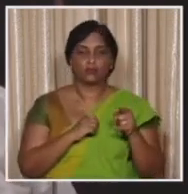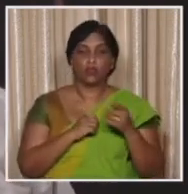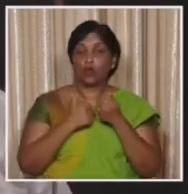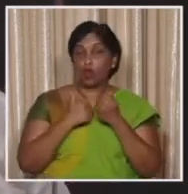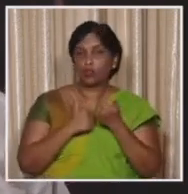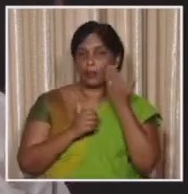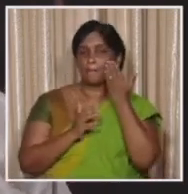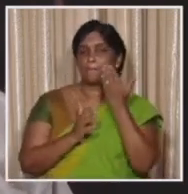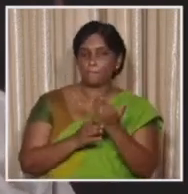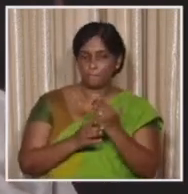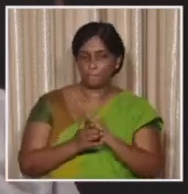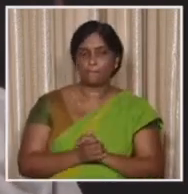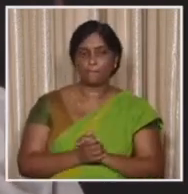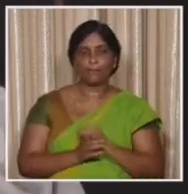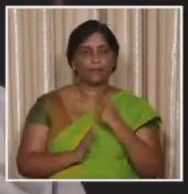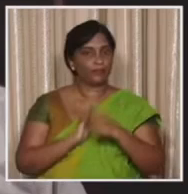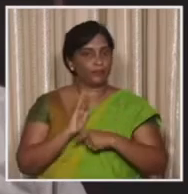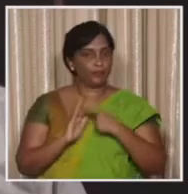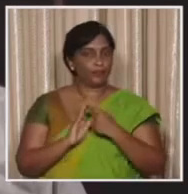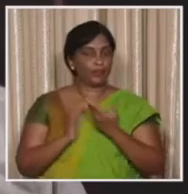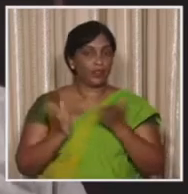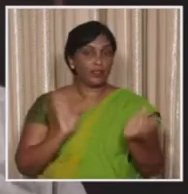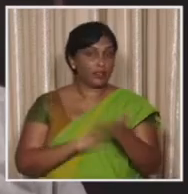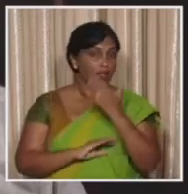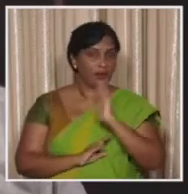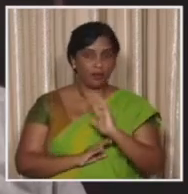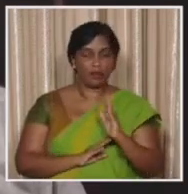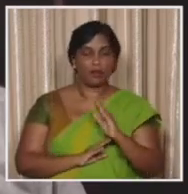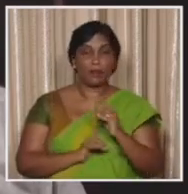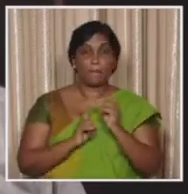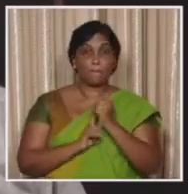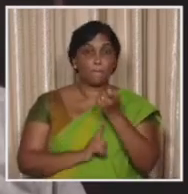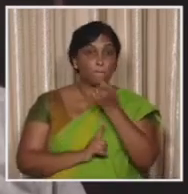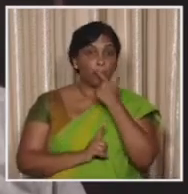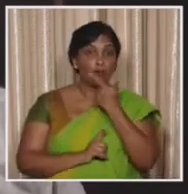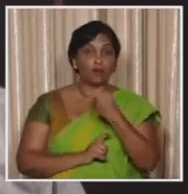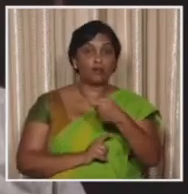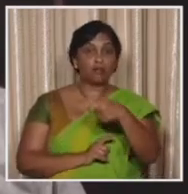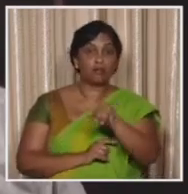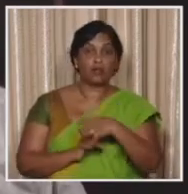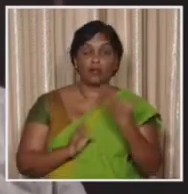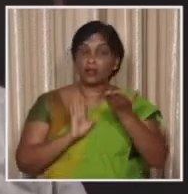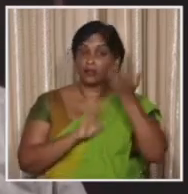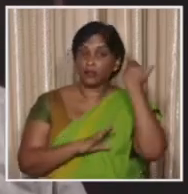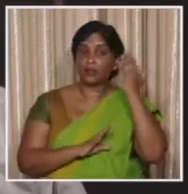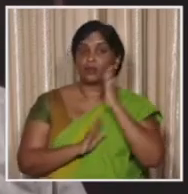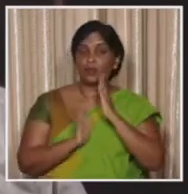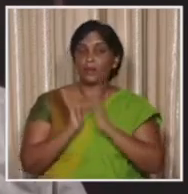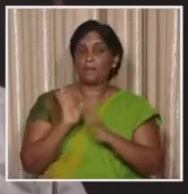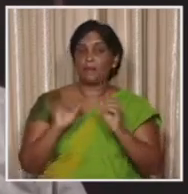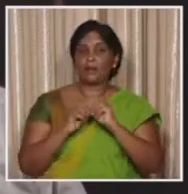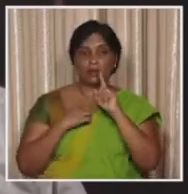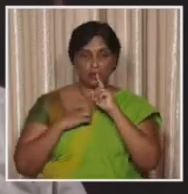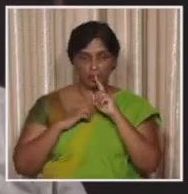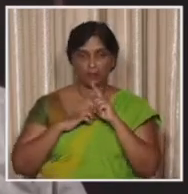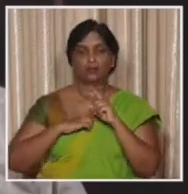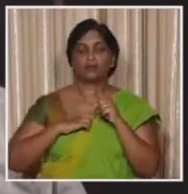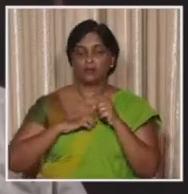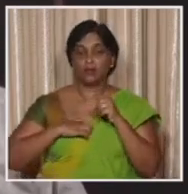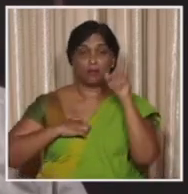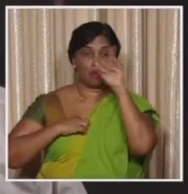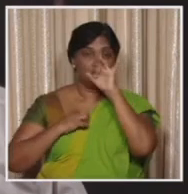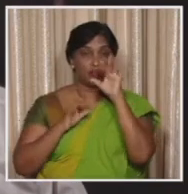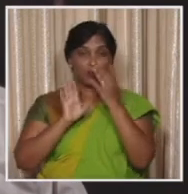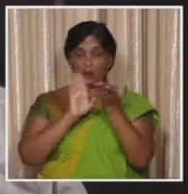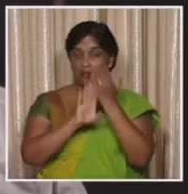හොඳින් පේන්න තියෙනවා. ලංකාවට යන්න එපා, පැන්ඩෝල් පෙත්තක්වත් ගන්න නැහැ කියලා තමයි ඉස්සර විදේශ මාධ්‍යවල අපිට තිබුණ අභියෝගය තිබුණේ මාස